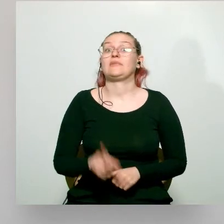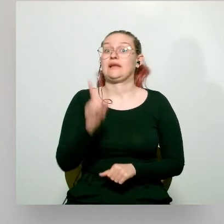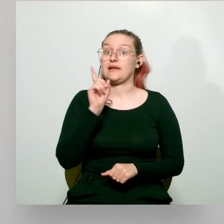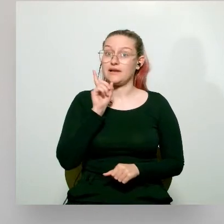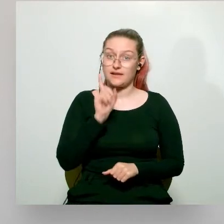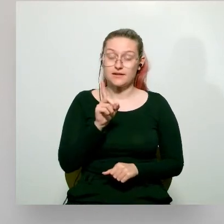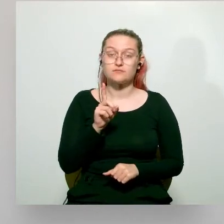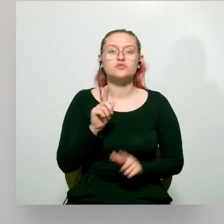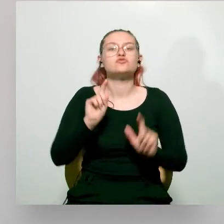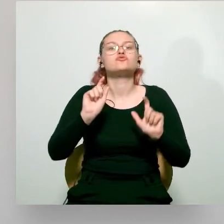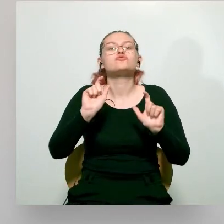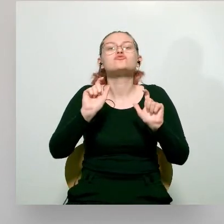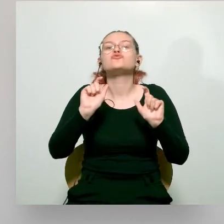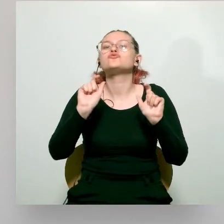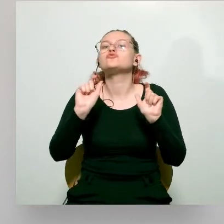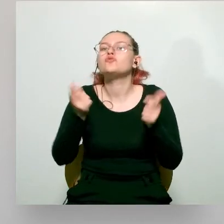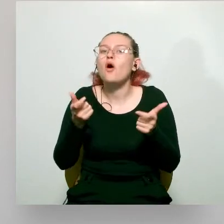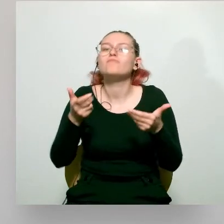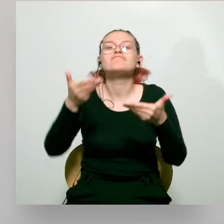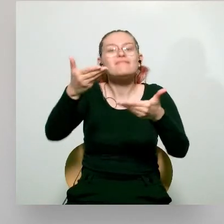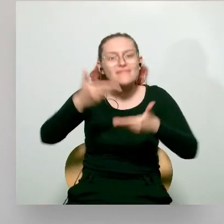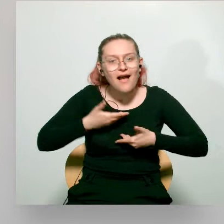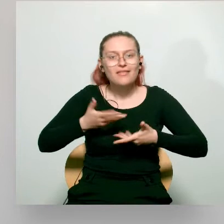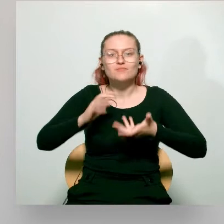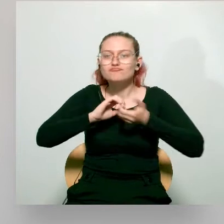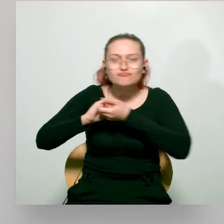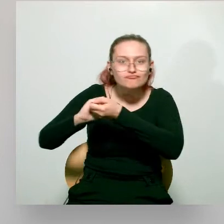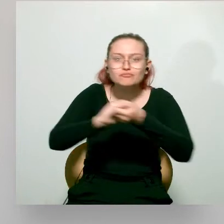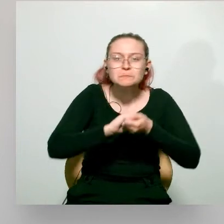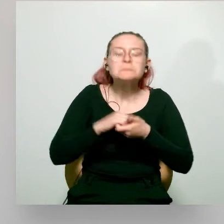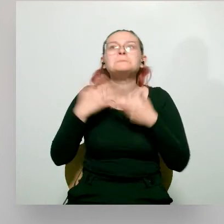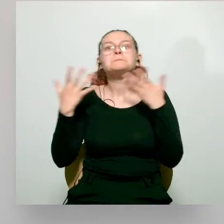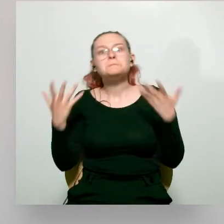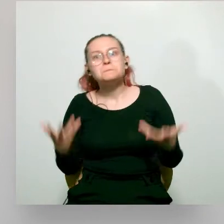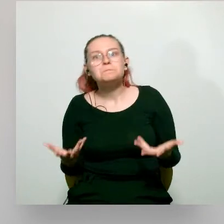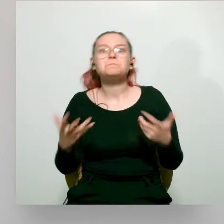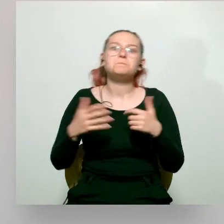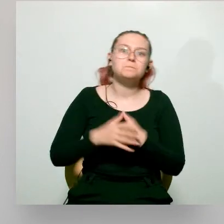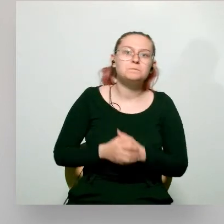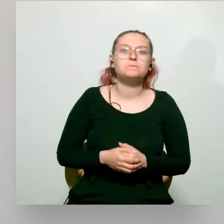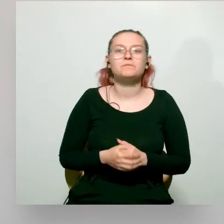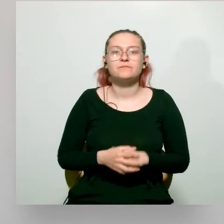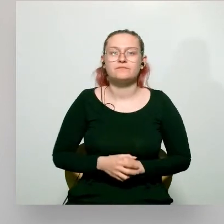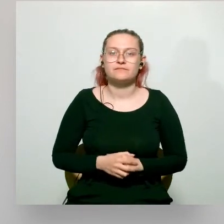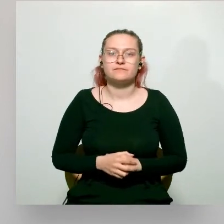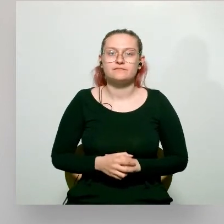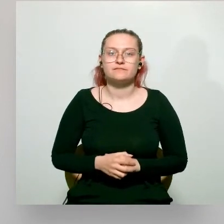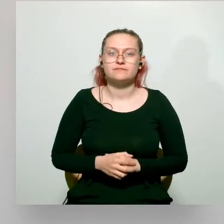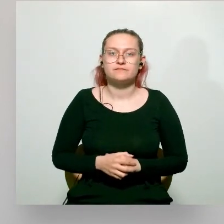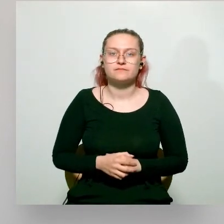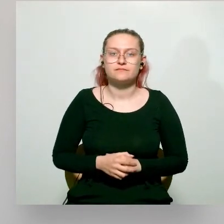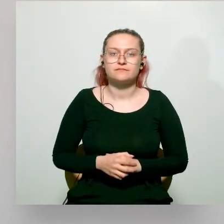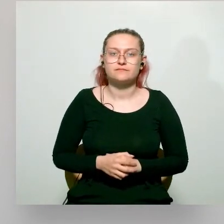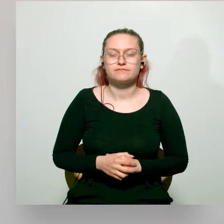łączą, to jest to zagadnienie dość złożone. I tu w celu kontynuowania tej naszej dyskusji, bo dyskusja jest